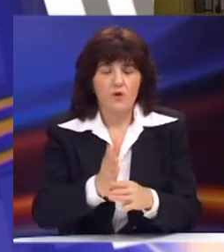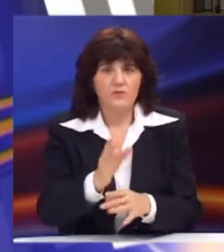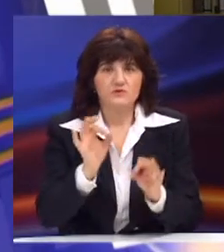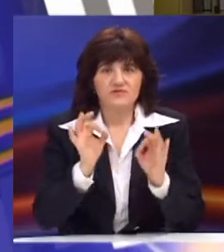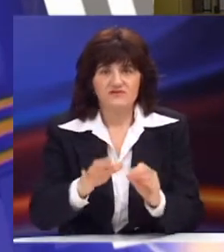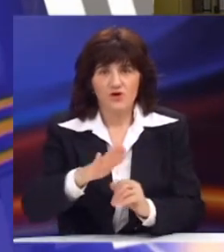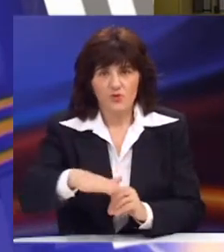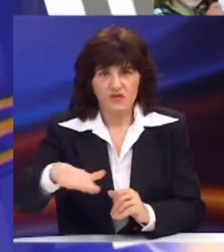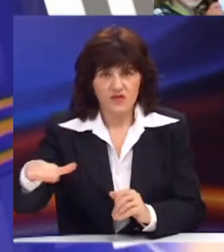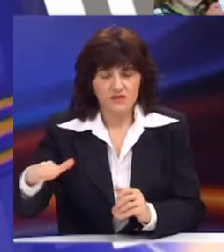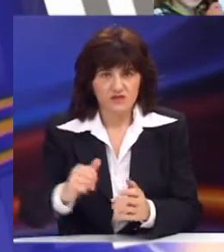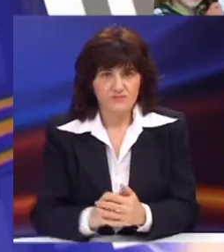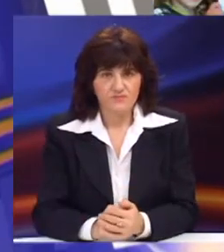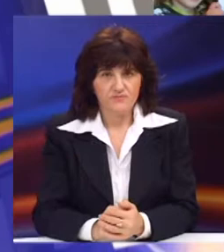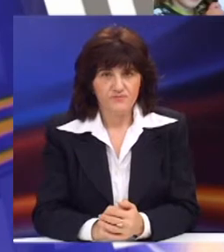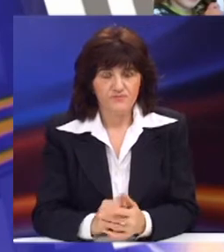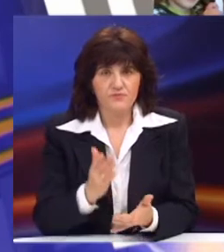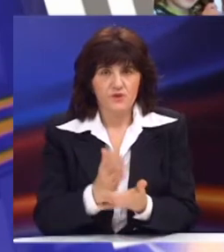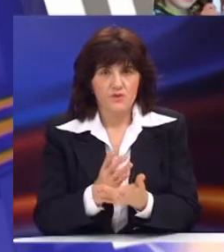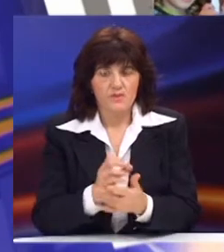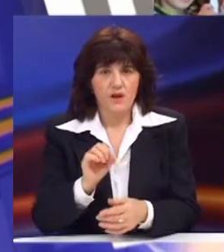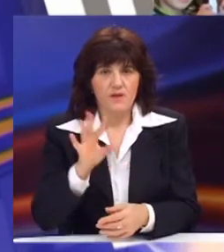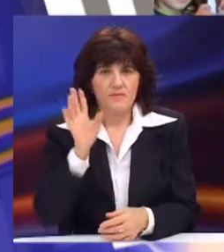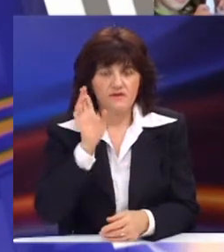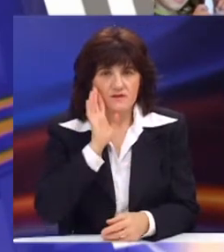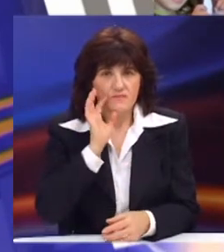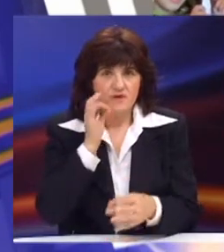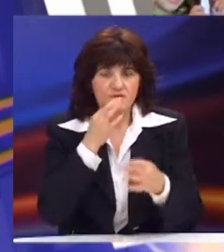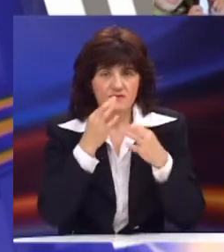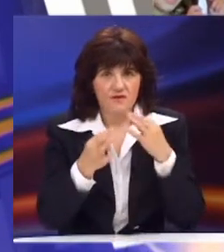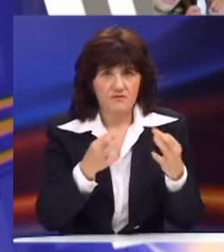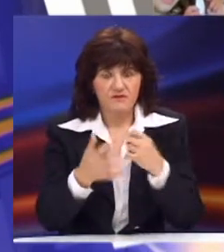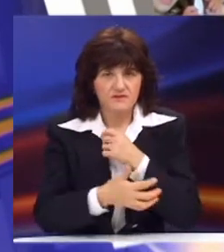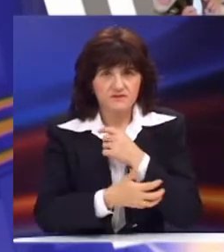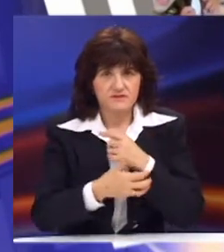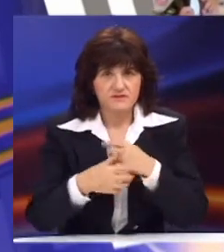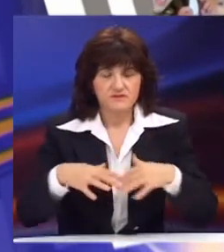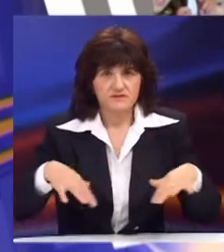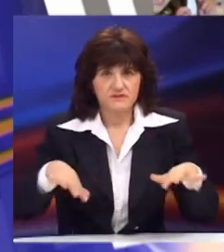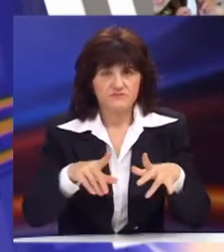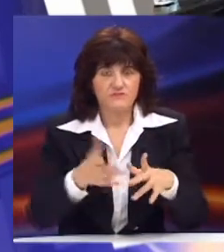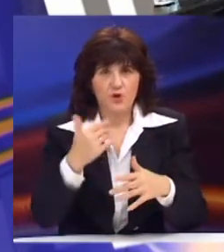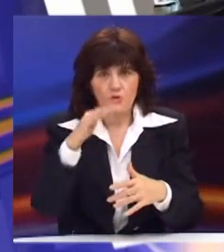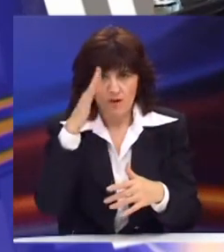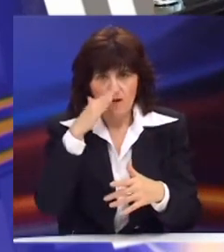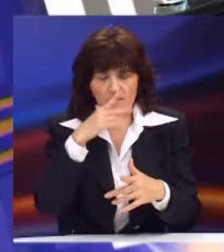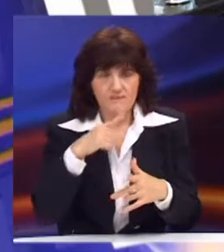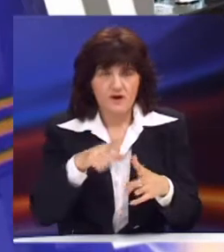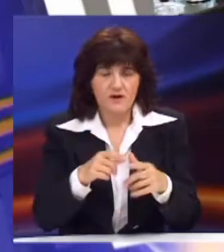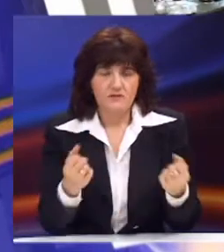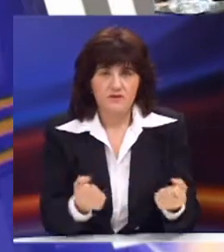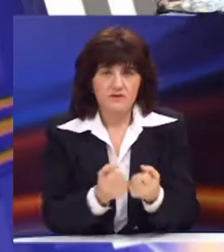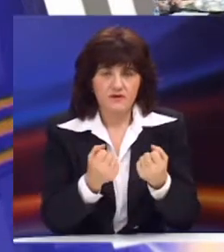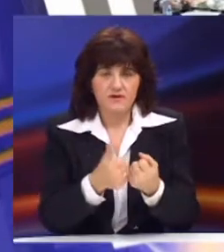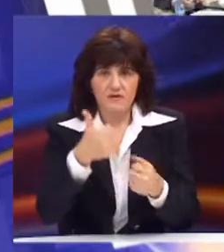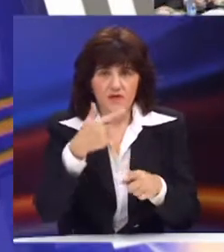za budućnost svakog deteta. U projektu je učestvovalo 15 majki i trudnica iz romskih naselja. One su od marta